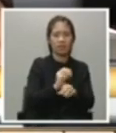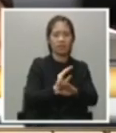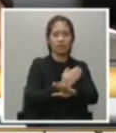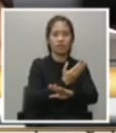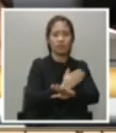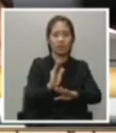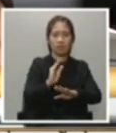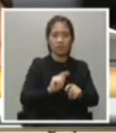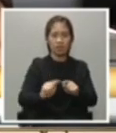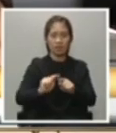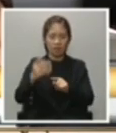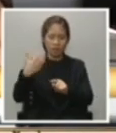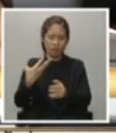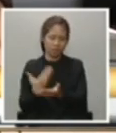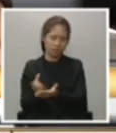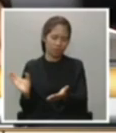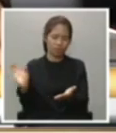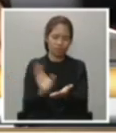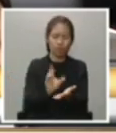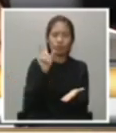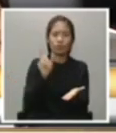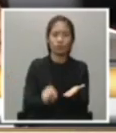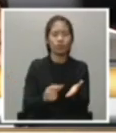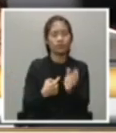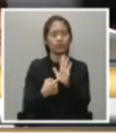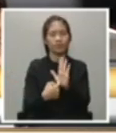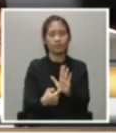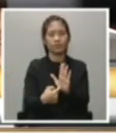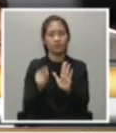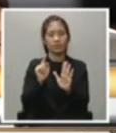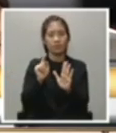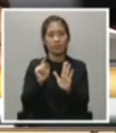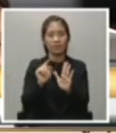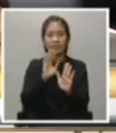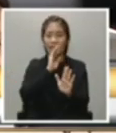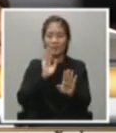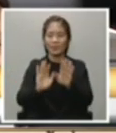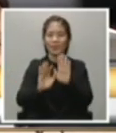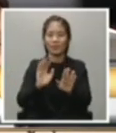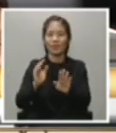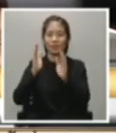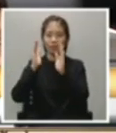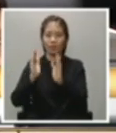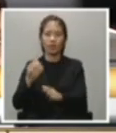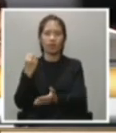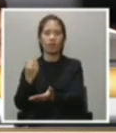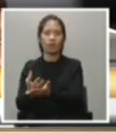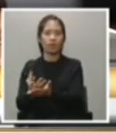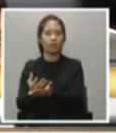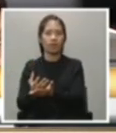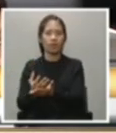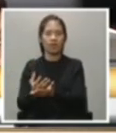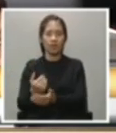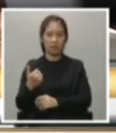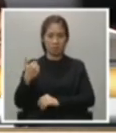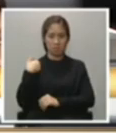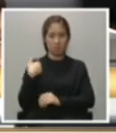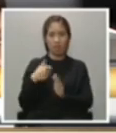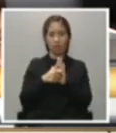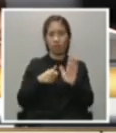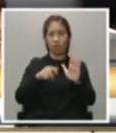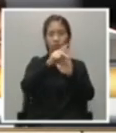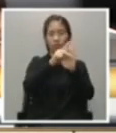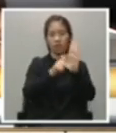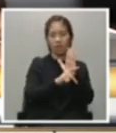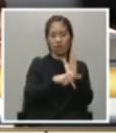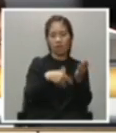ก็เป็นต้นทุนที่ถูกอย่างเช่นเจ้าใหญ่ท่านยังออกกฎหมายหล